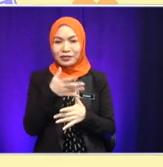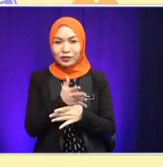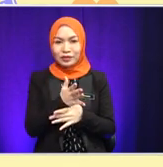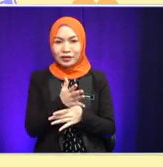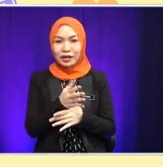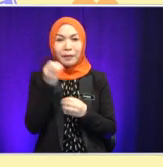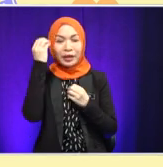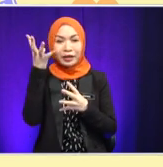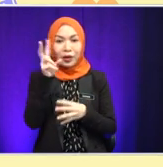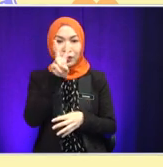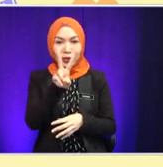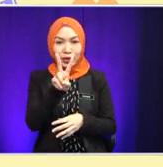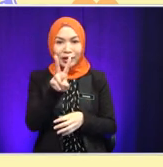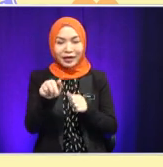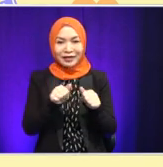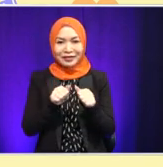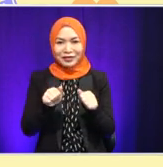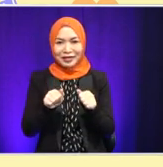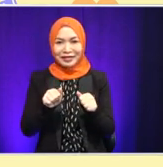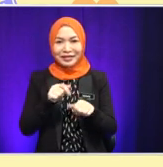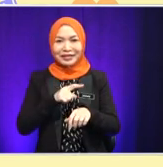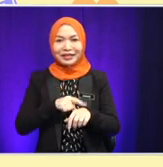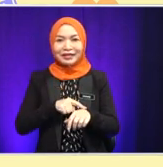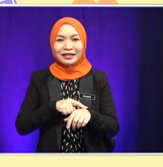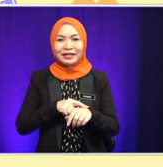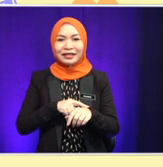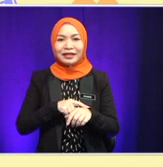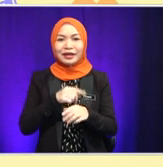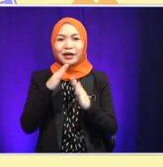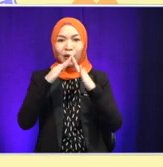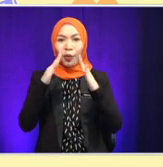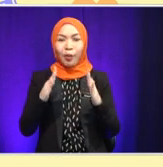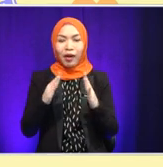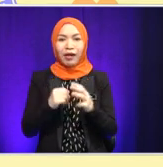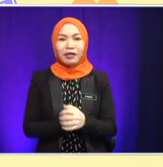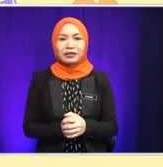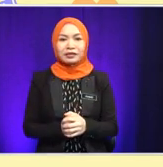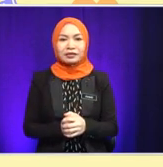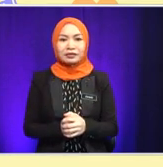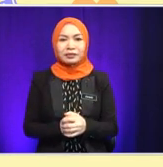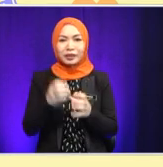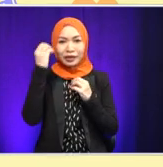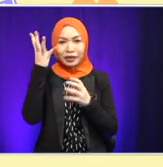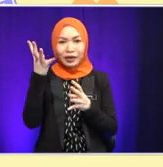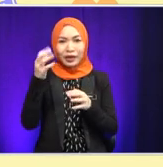dianjurkan di taman perumahan Oke bagi menyatukan masyarakat berbilang kau oke